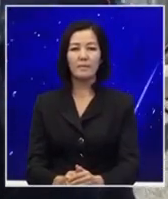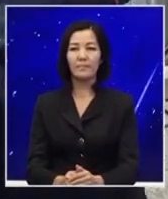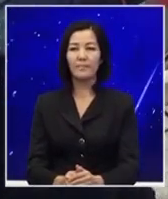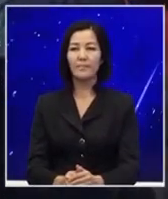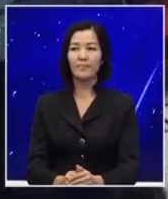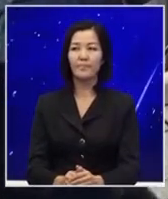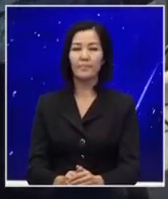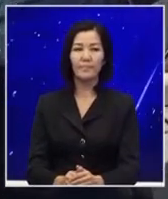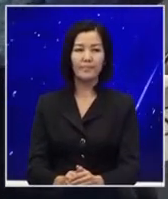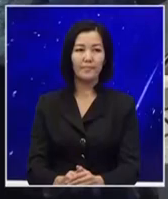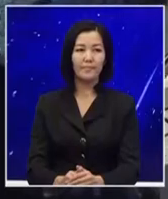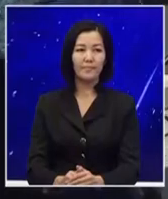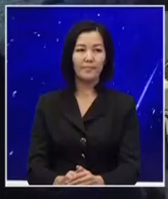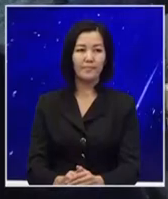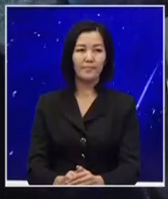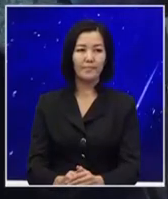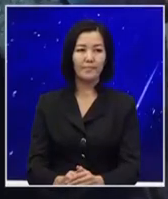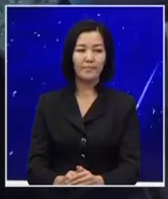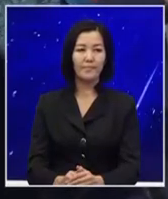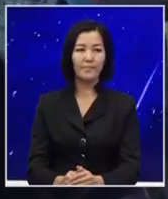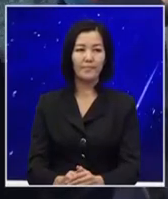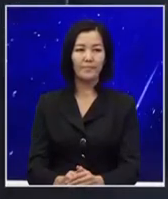Ал бисмилля.